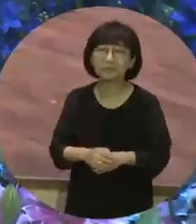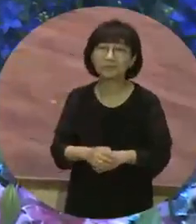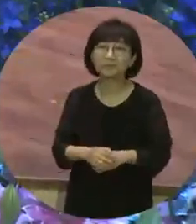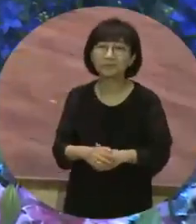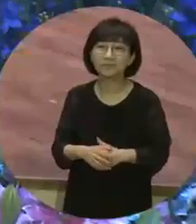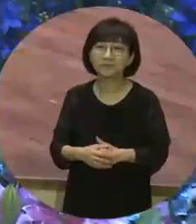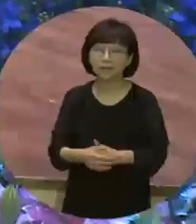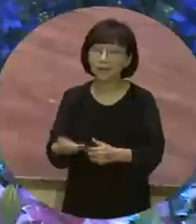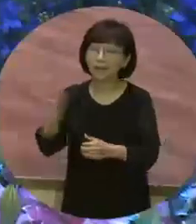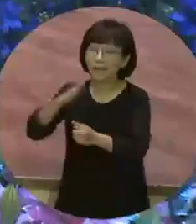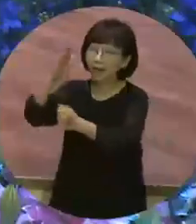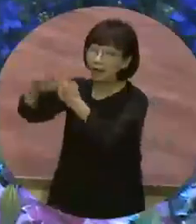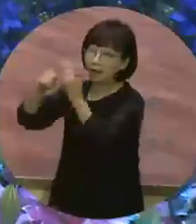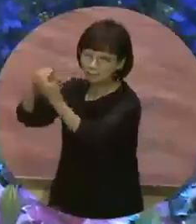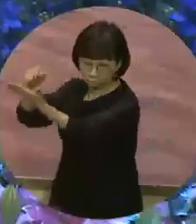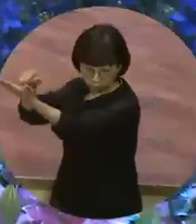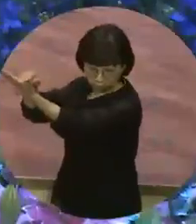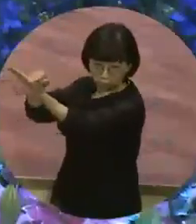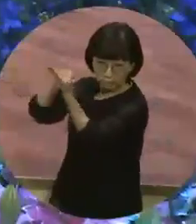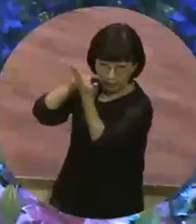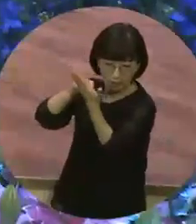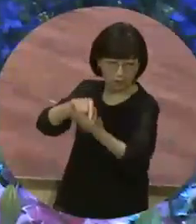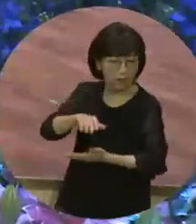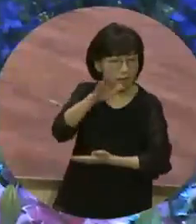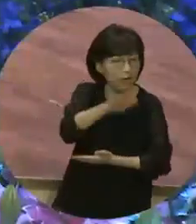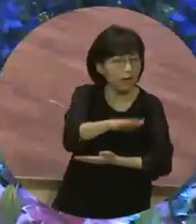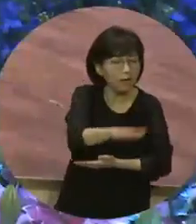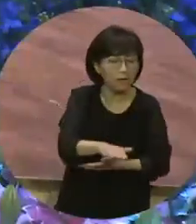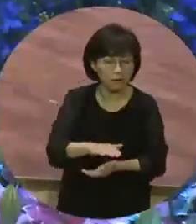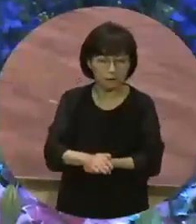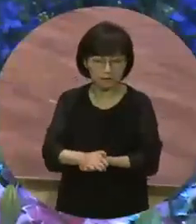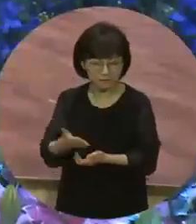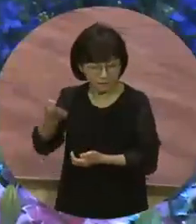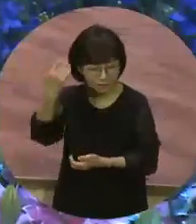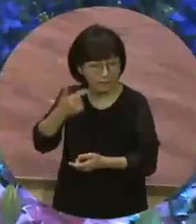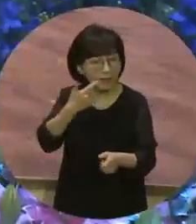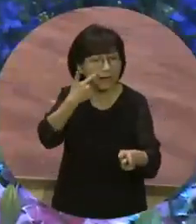축복을 상기시킵니다. 간을 가려온 줄 알면서